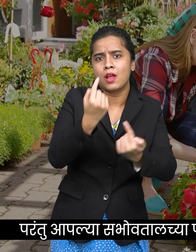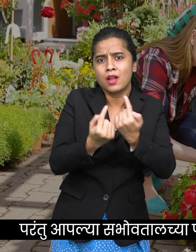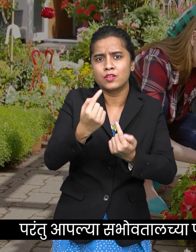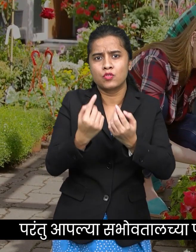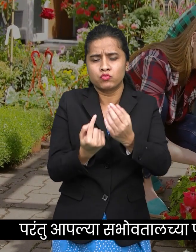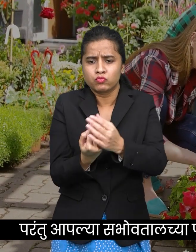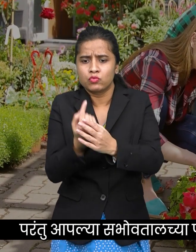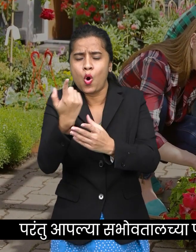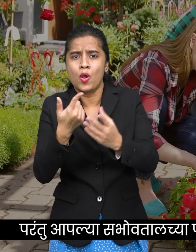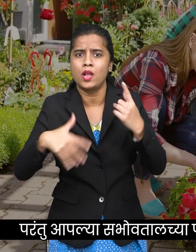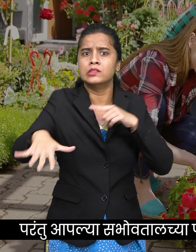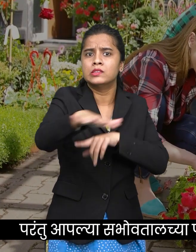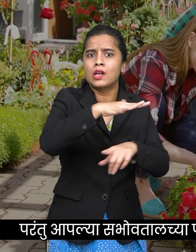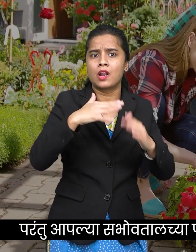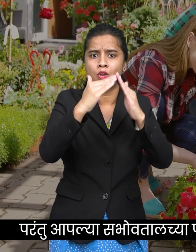वाढतात.